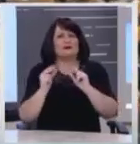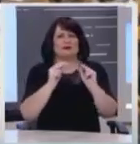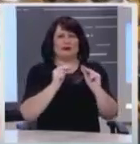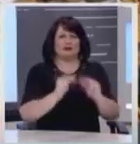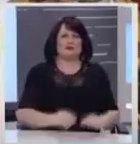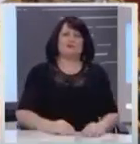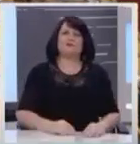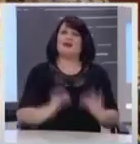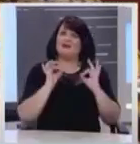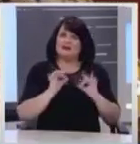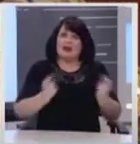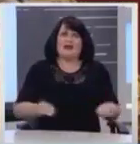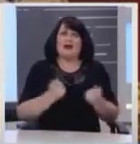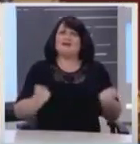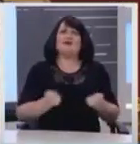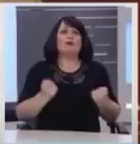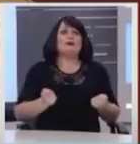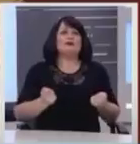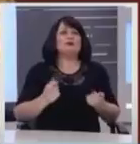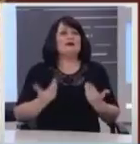Και βέβαια θα αξιοποιήσουμε το γεγονός